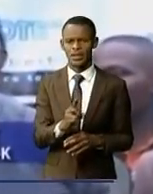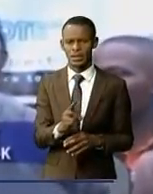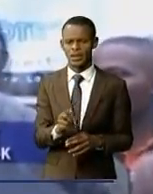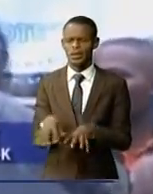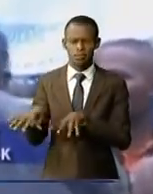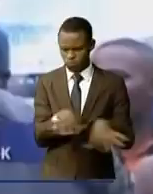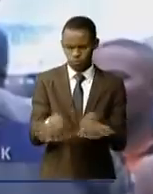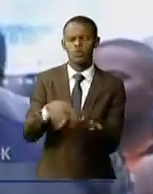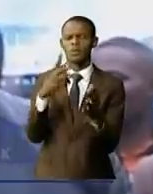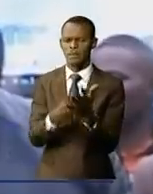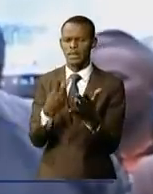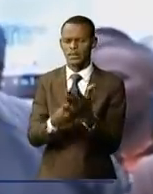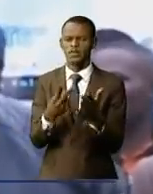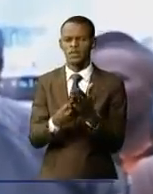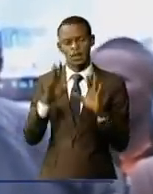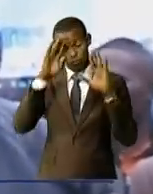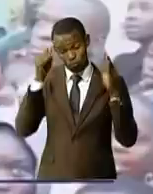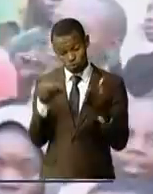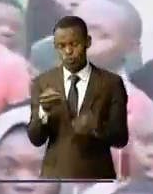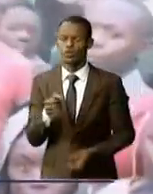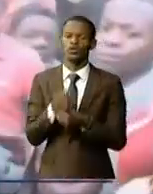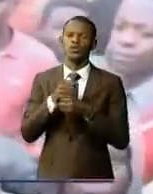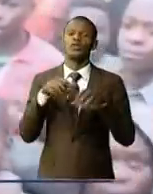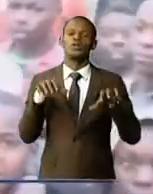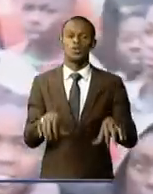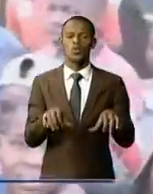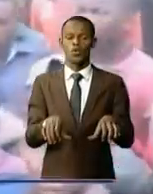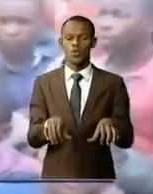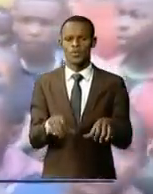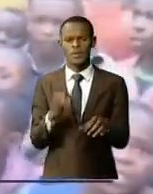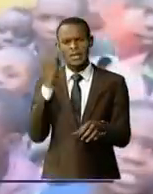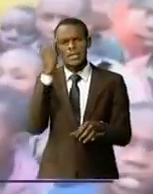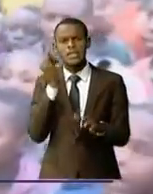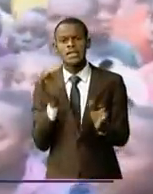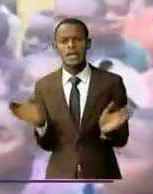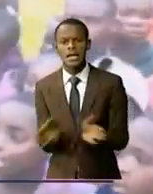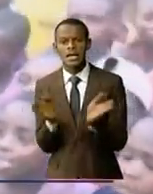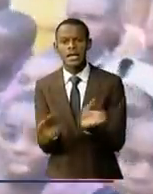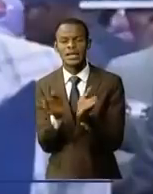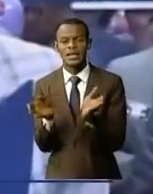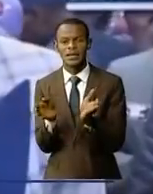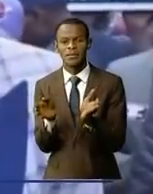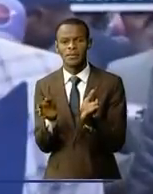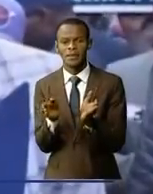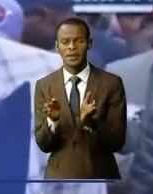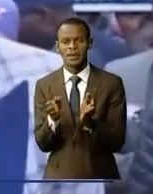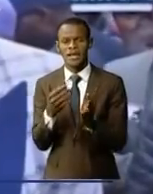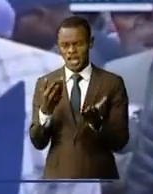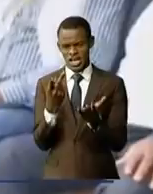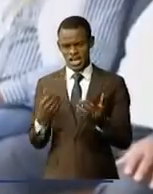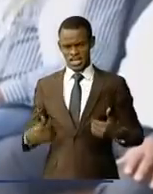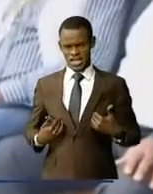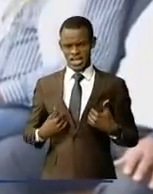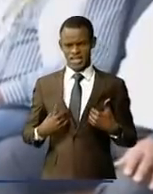lancer le sport, attirer la jeunesse vers le sport. Initiative d'encadrement de la jeunesse saluée par le président sportif de Rubaya, qui soutient que